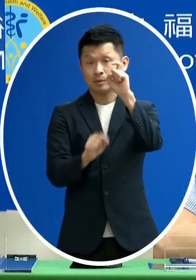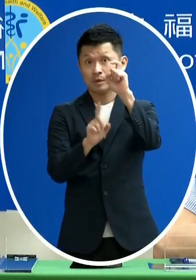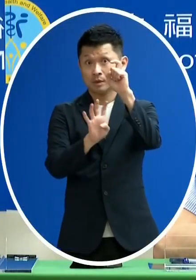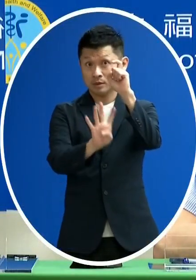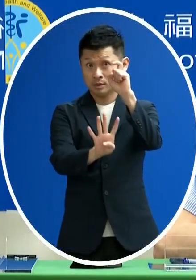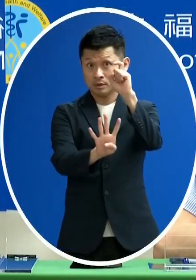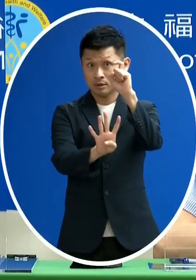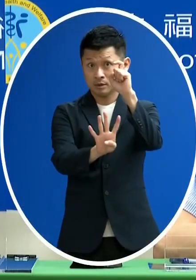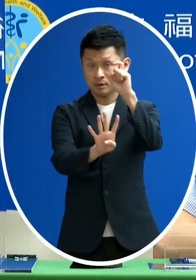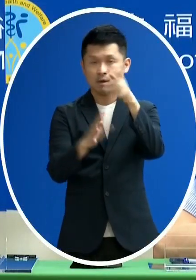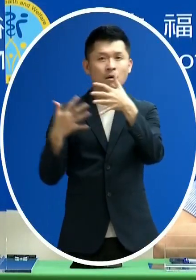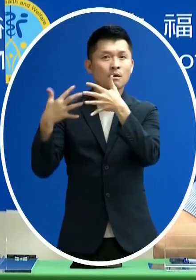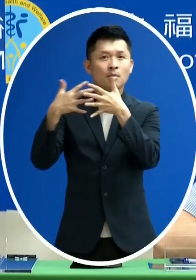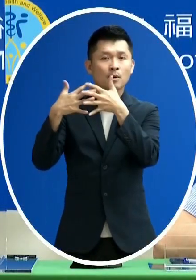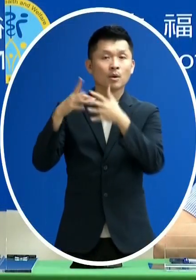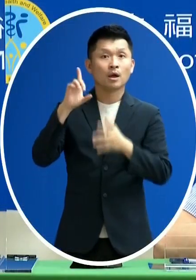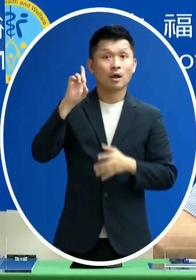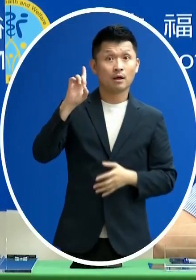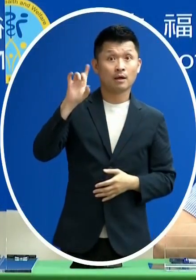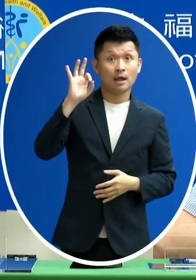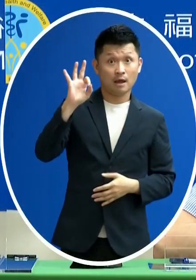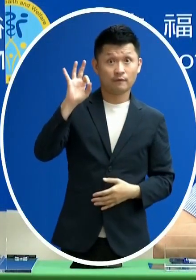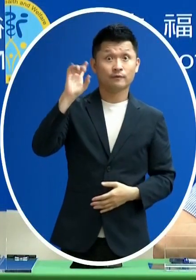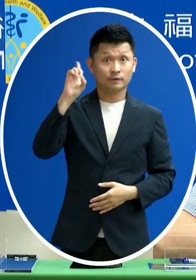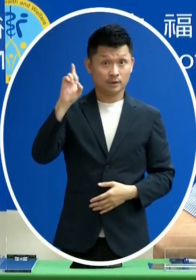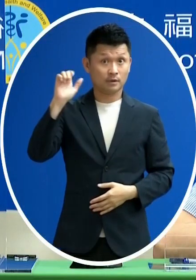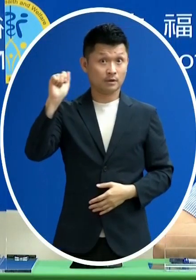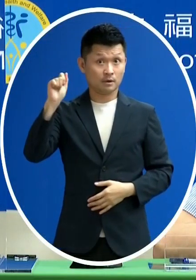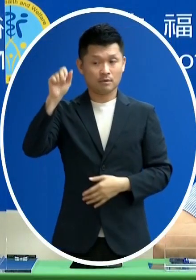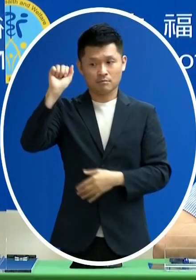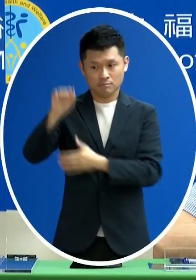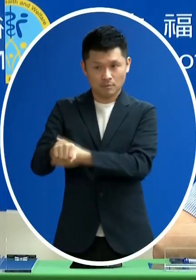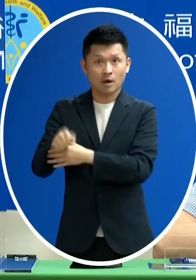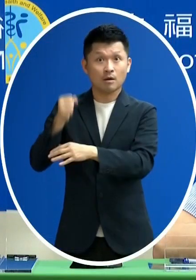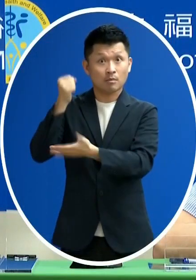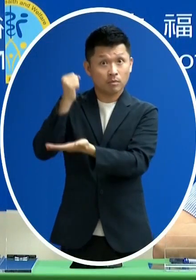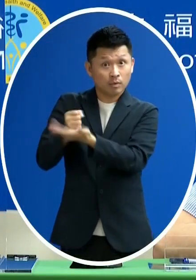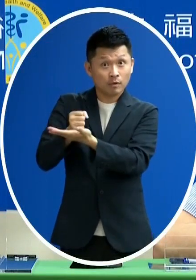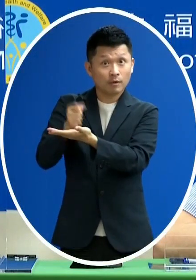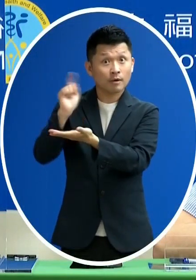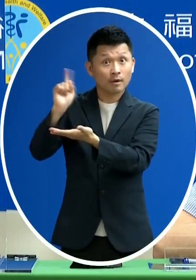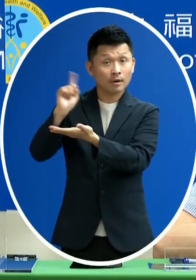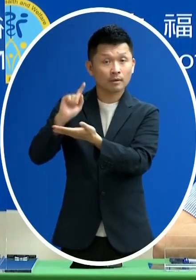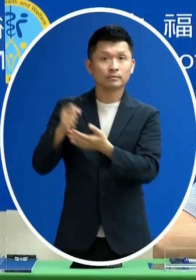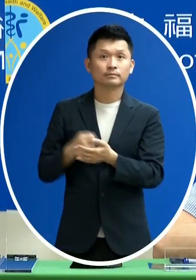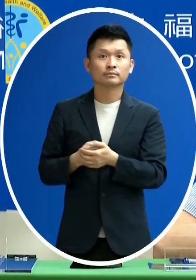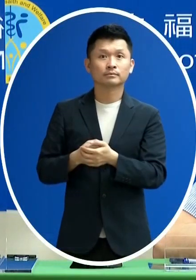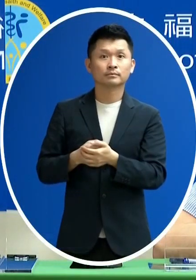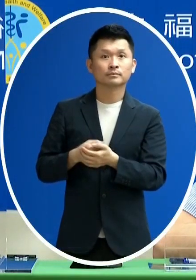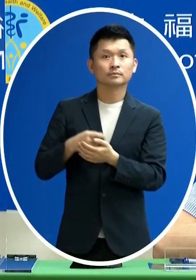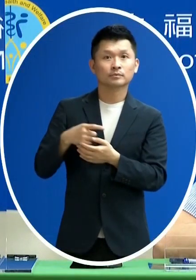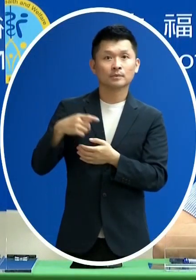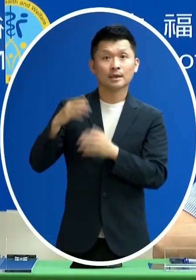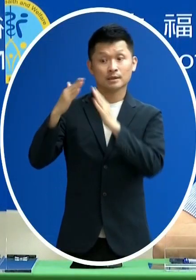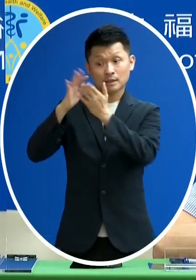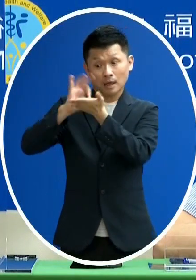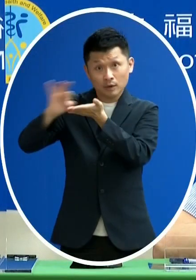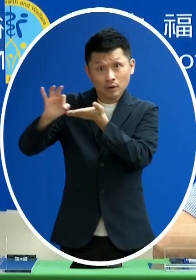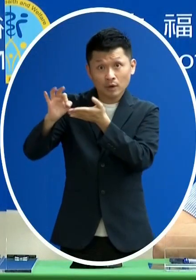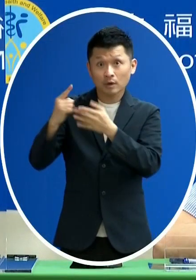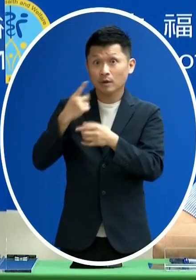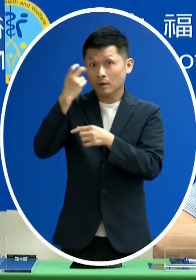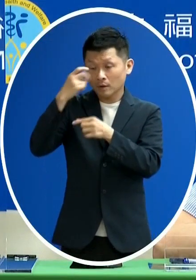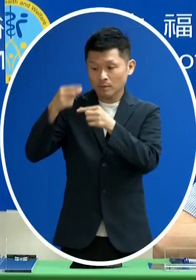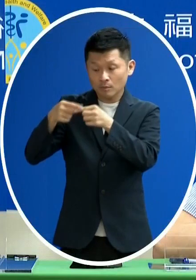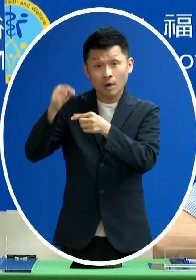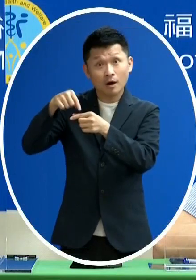10月4号，美国 FDA 所核准的这个 FlowFlex Home Test 的这